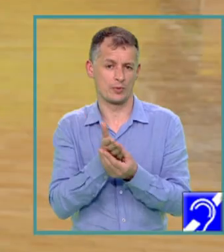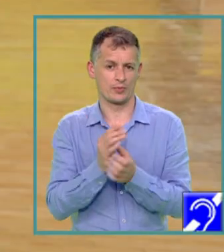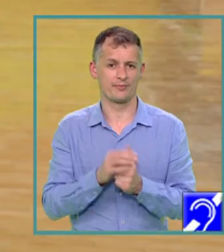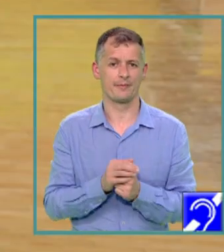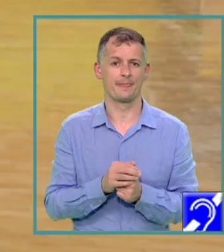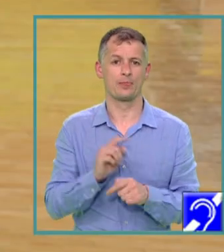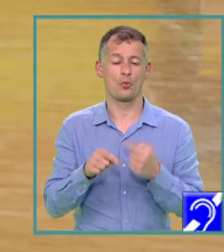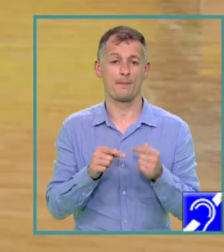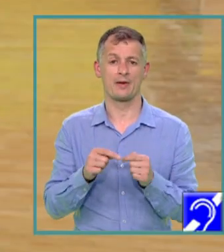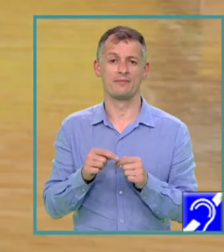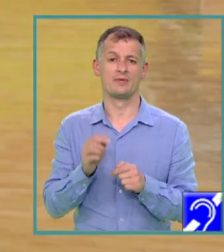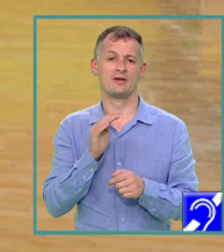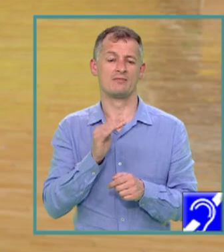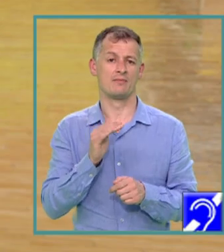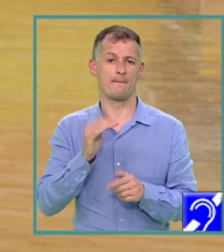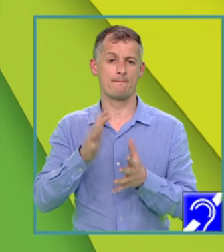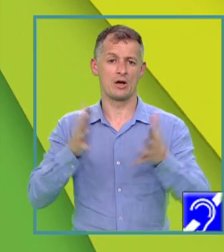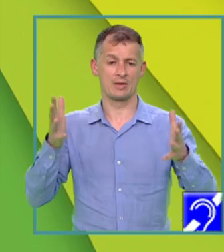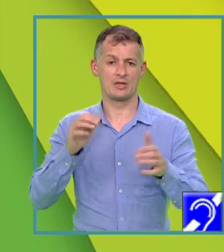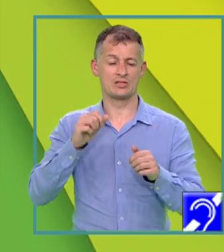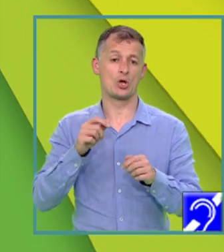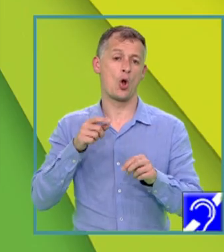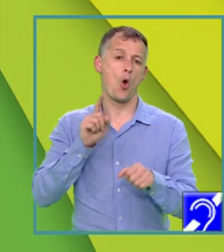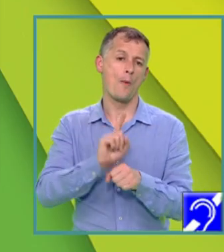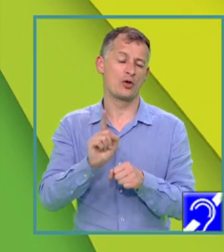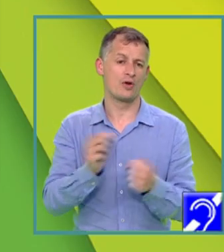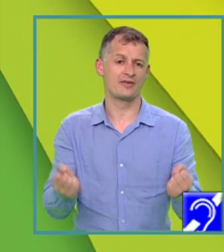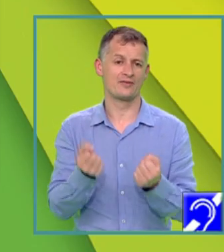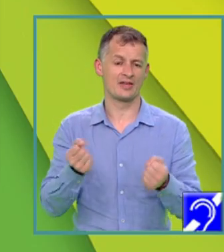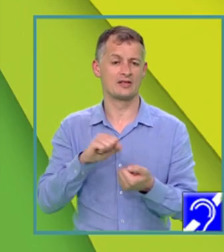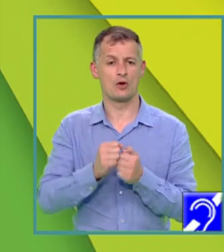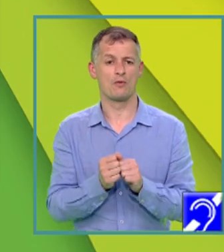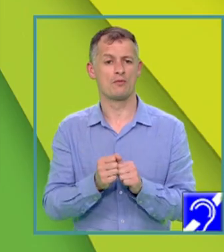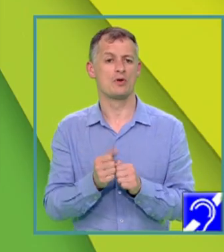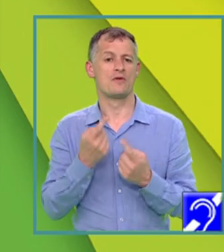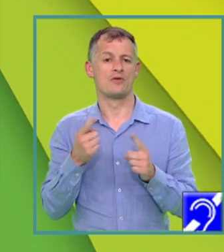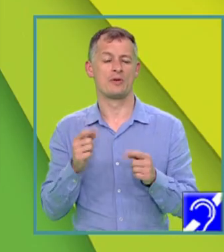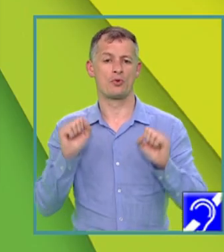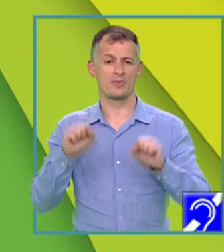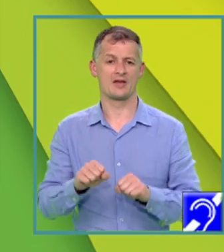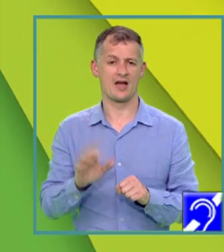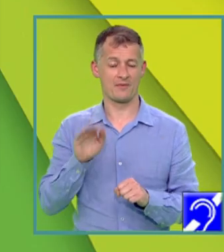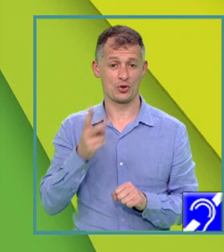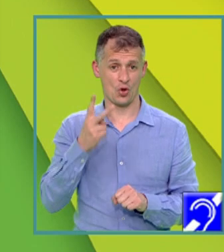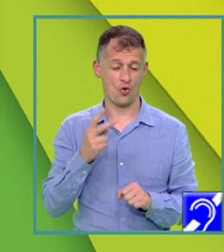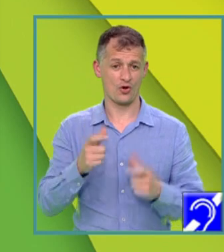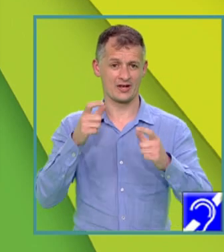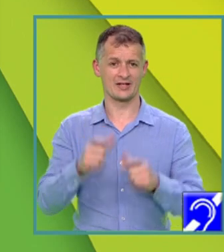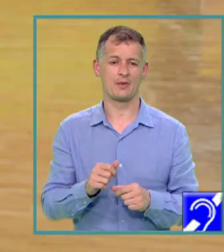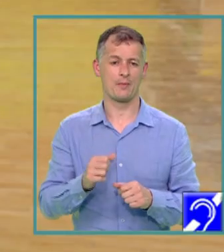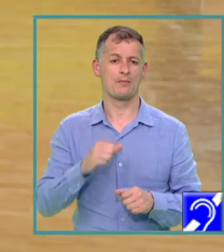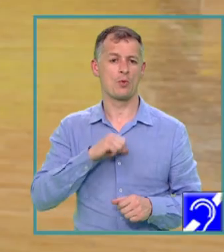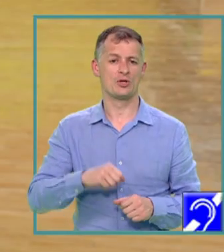criteriul mărimii, după obiectul de activitate și după forma de proprietate. Aici avem două tipuri de organizații, publice și